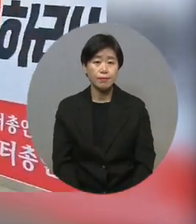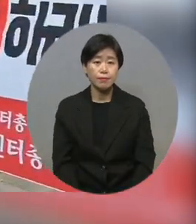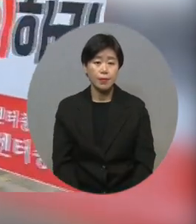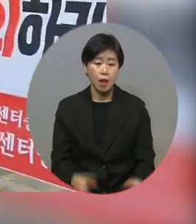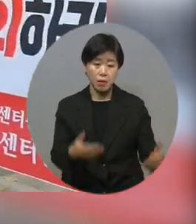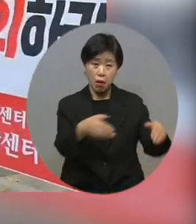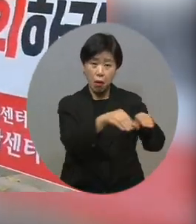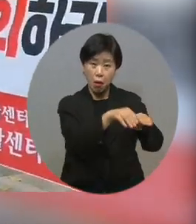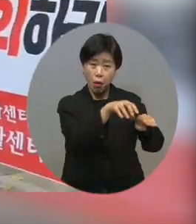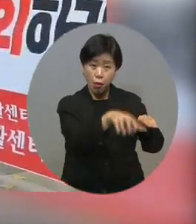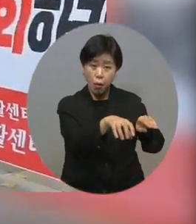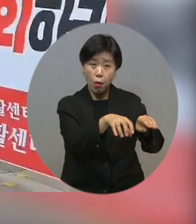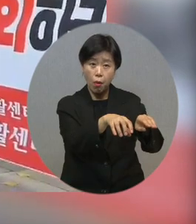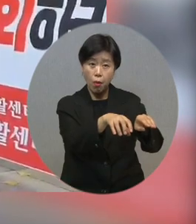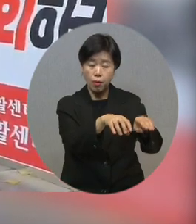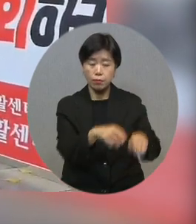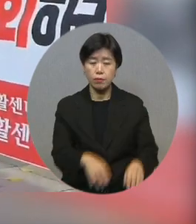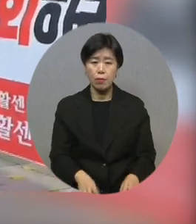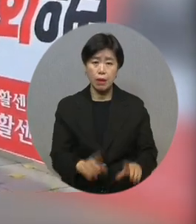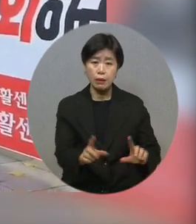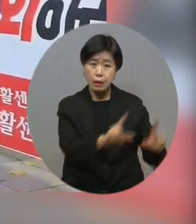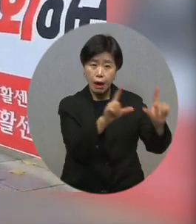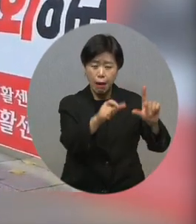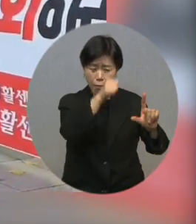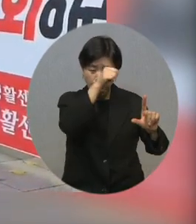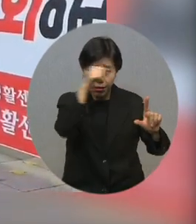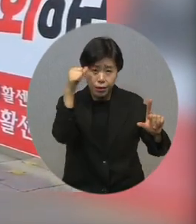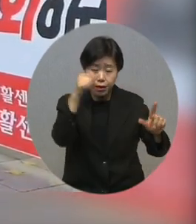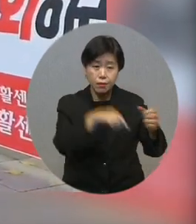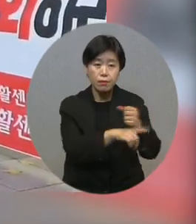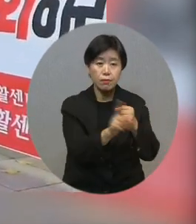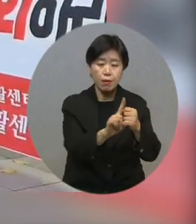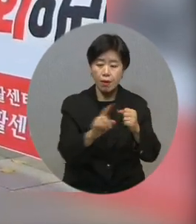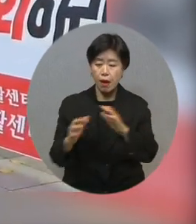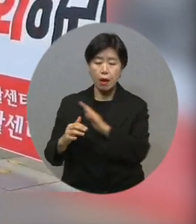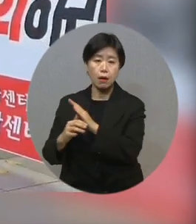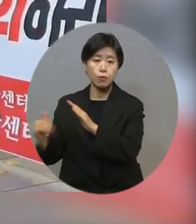평생 가족한테 고림받고 또 가족에 의해서